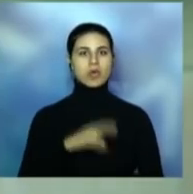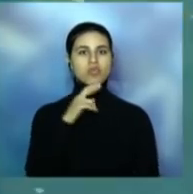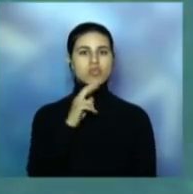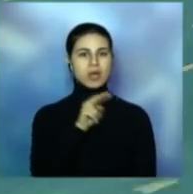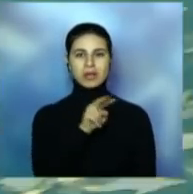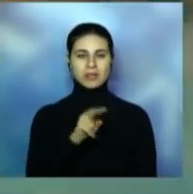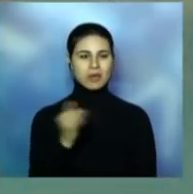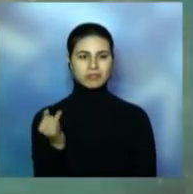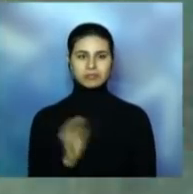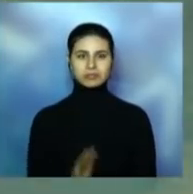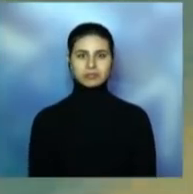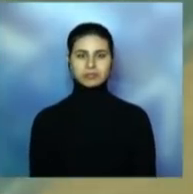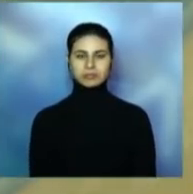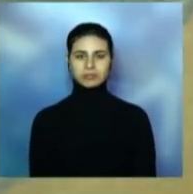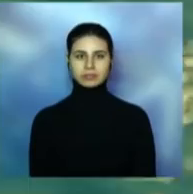არ აქცევ.